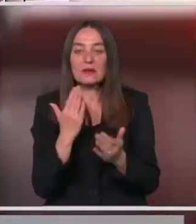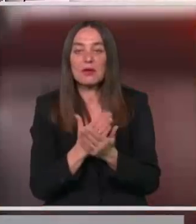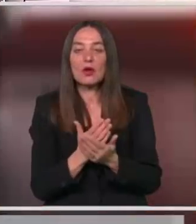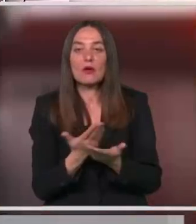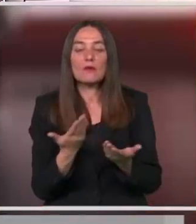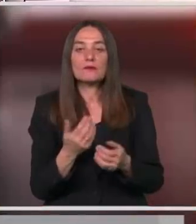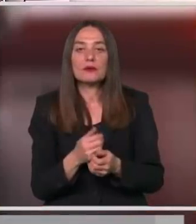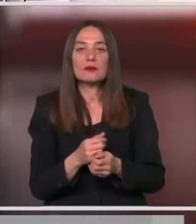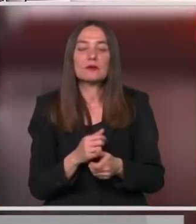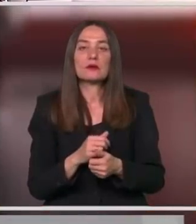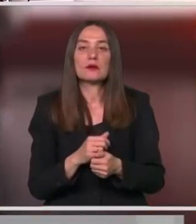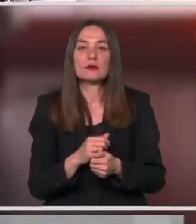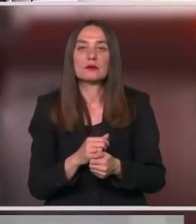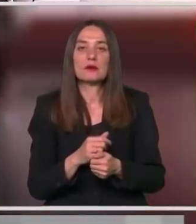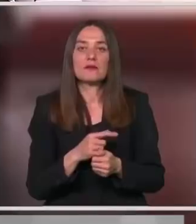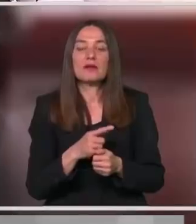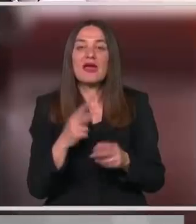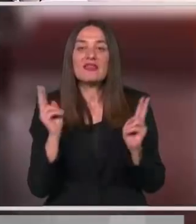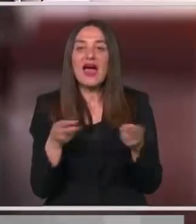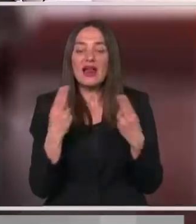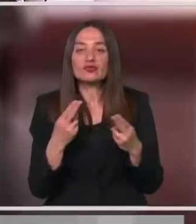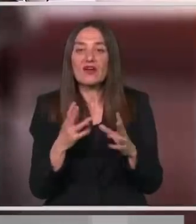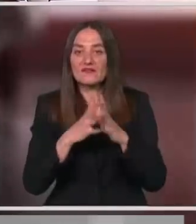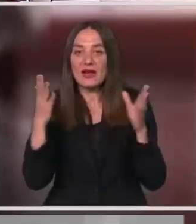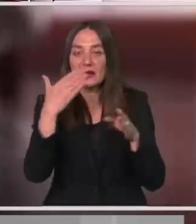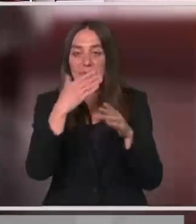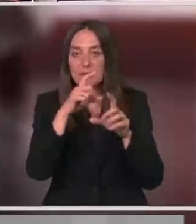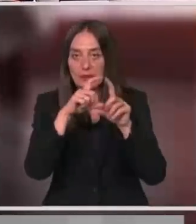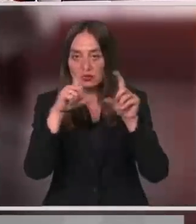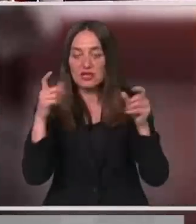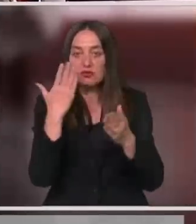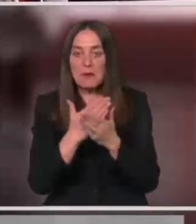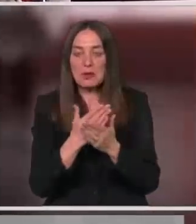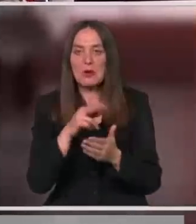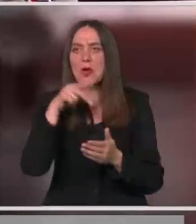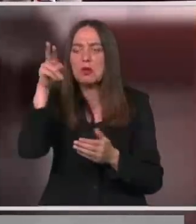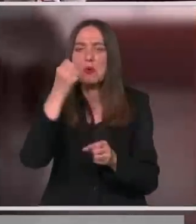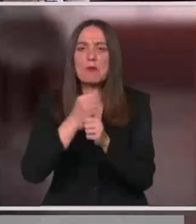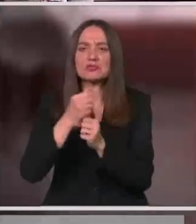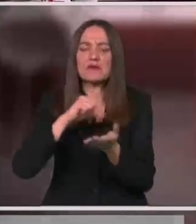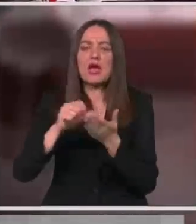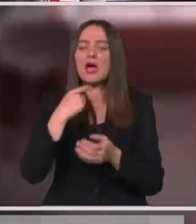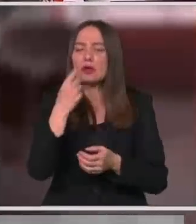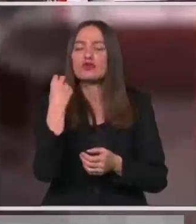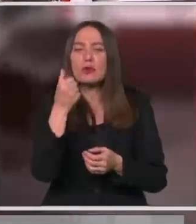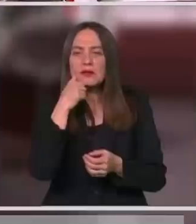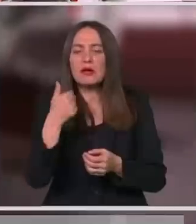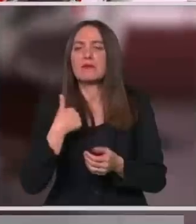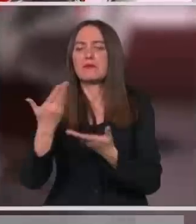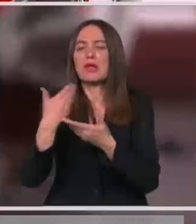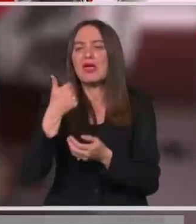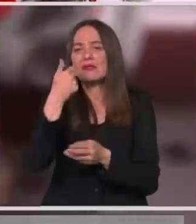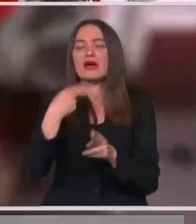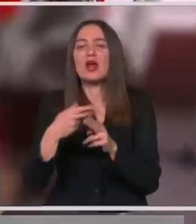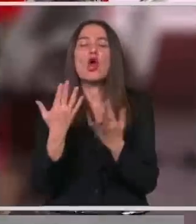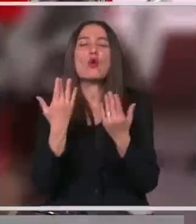da vam kažem, ono što je do sada kod nas bilo, najlakše velikim preduzećima bilo, odu kod poslovne banke, kažu dobar dan, mi bismo jedan kredit da uzemo,